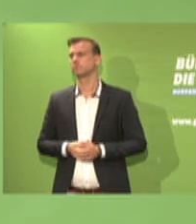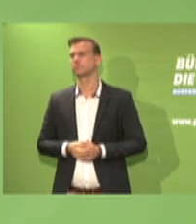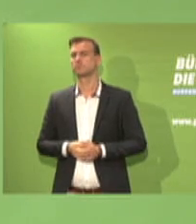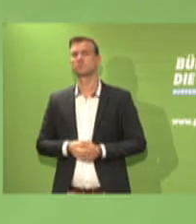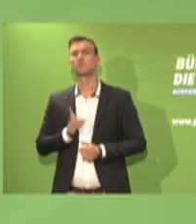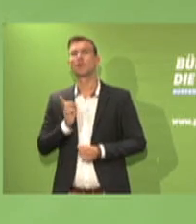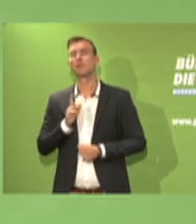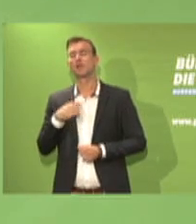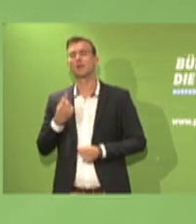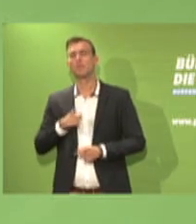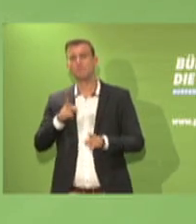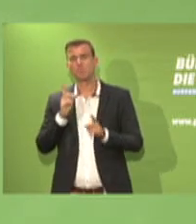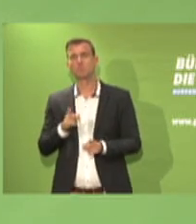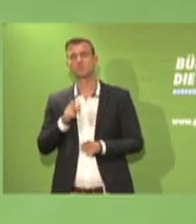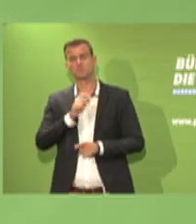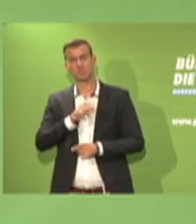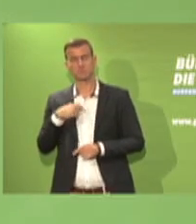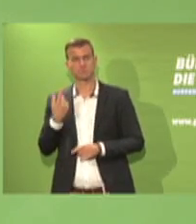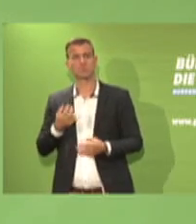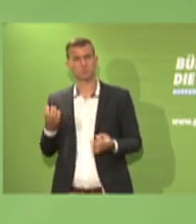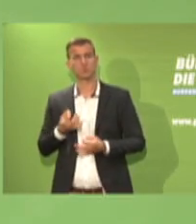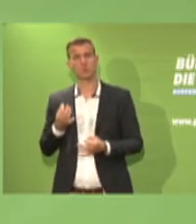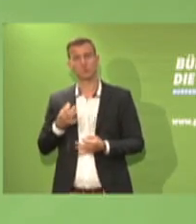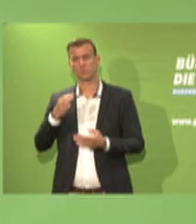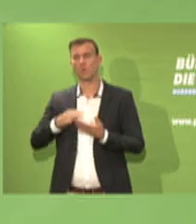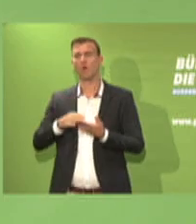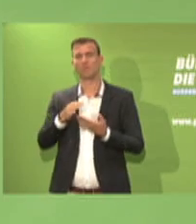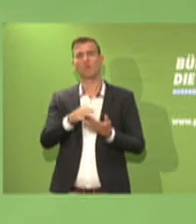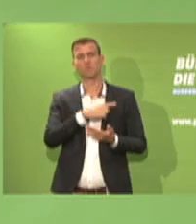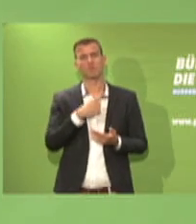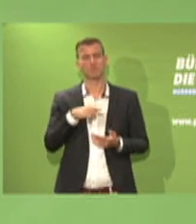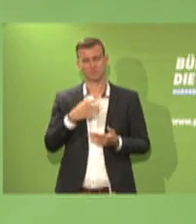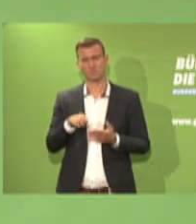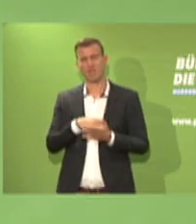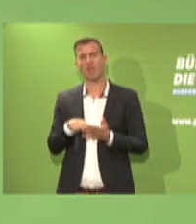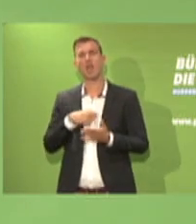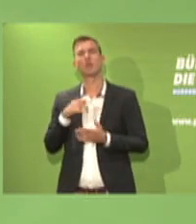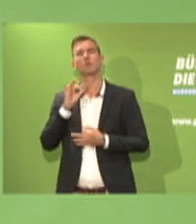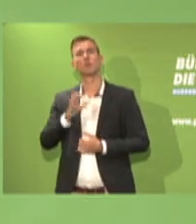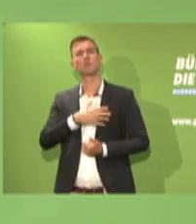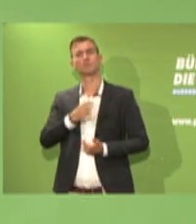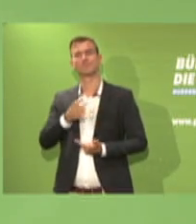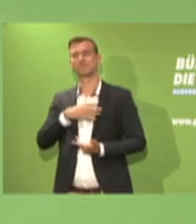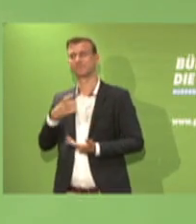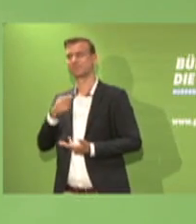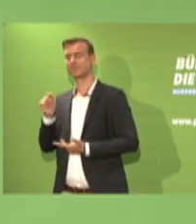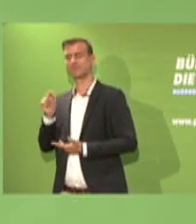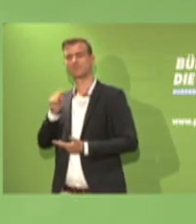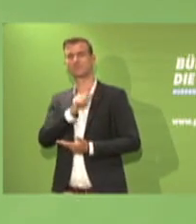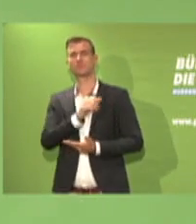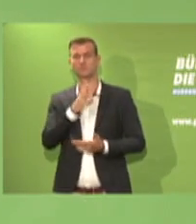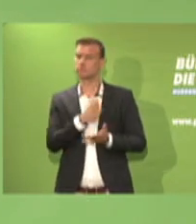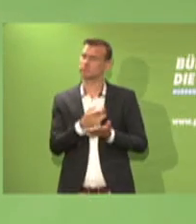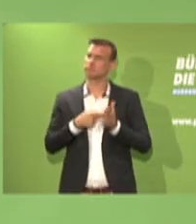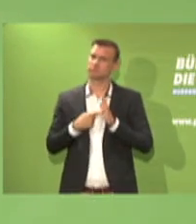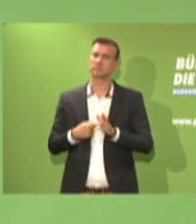Wir müssen aber auch die Menschen, und das tun wir in den Dörfern, das haben wir geschafft bei dieser Wahl, dort, wo wir gut sichtbar waren, haben wir bei dieser Wahl gezeigt, dass